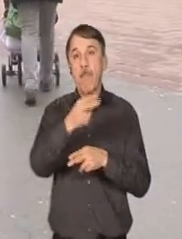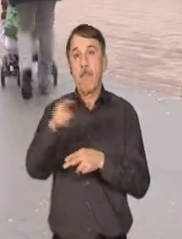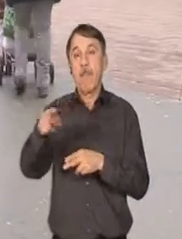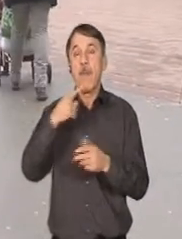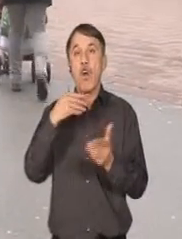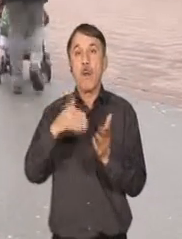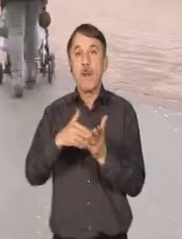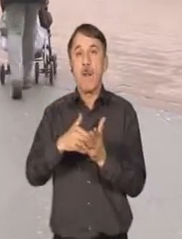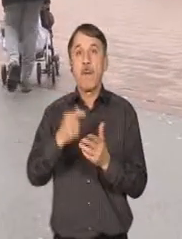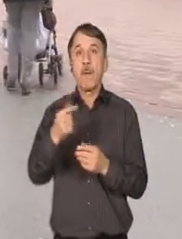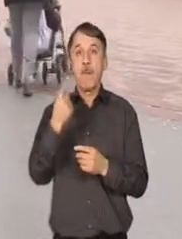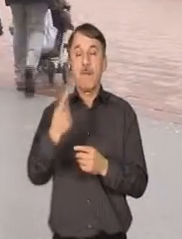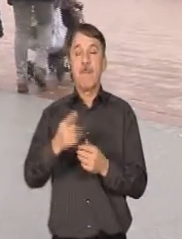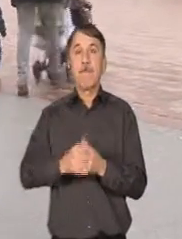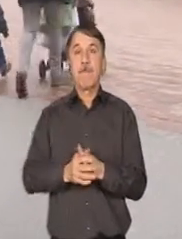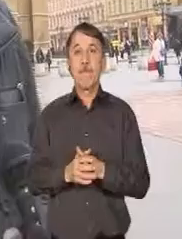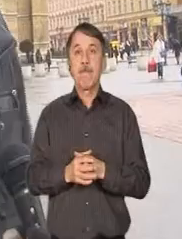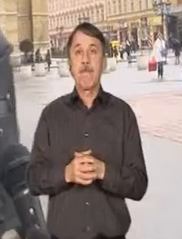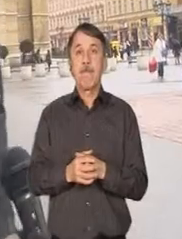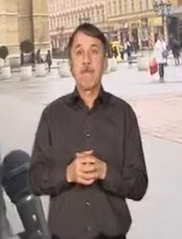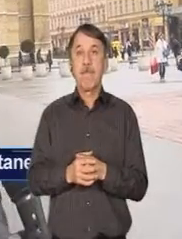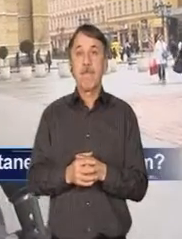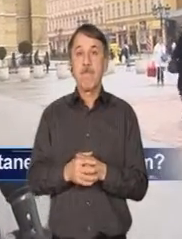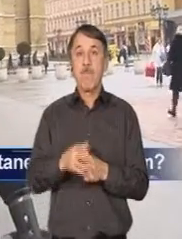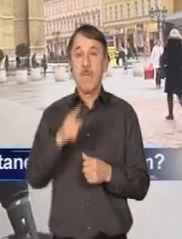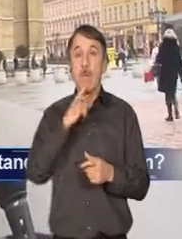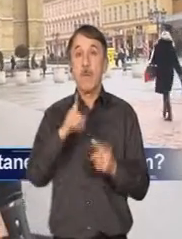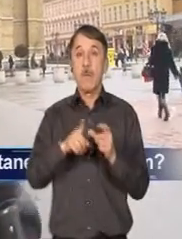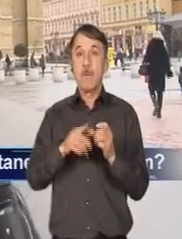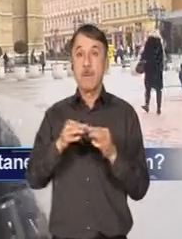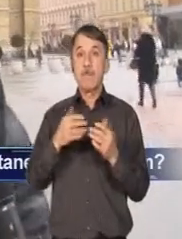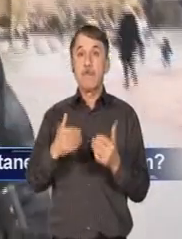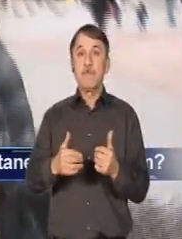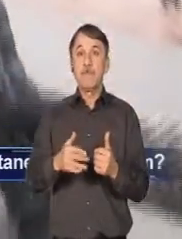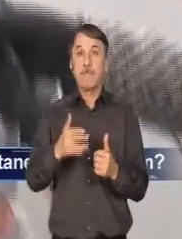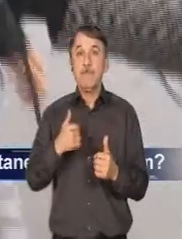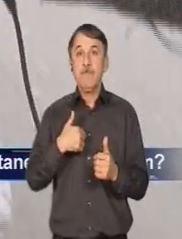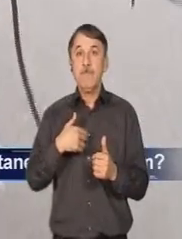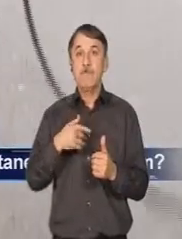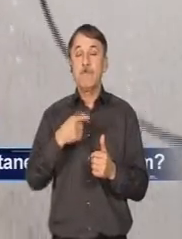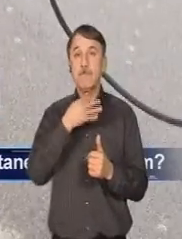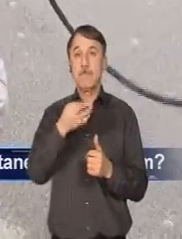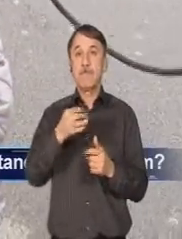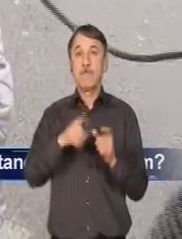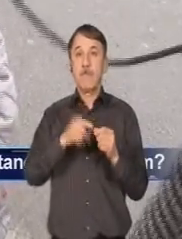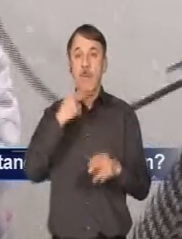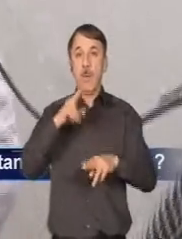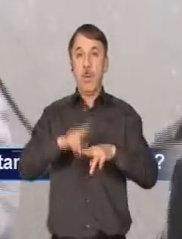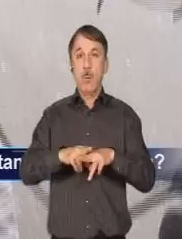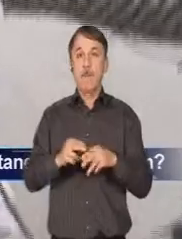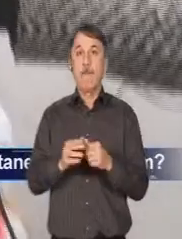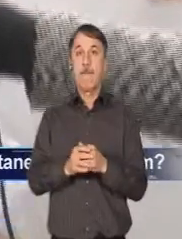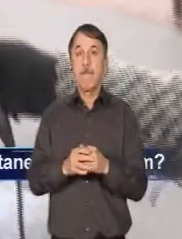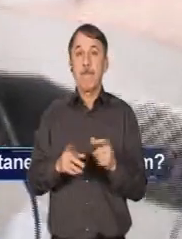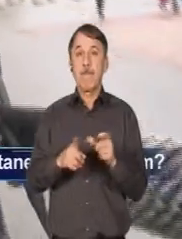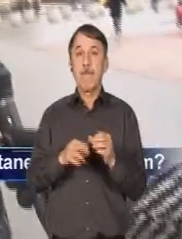koristili i trebali da ih bude više. A inače, šetam sa unukom i idemo na igralište. Obično